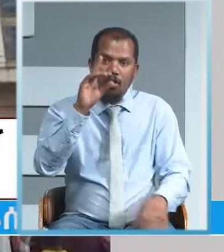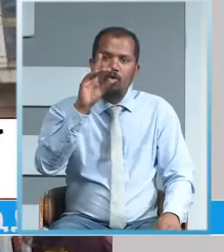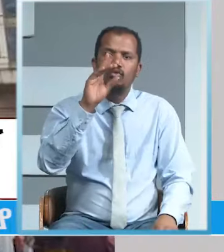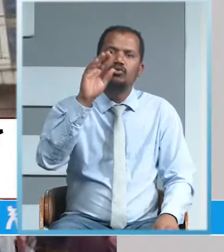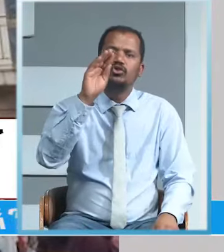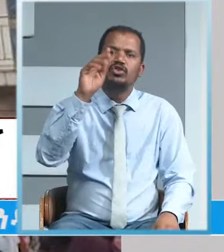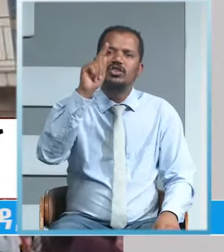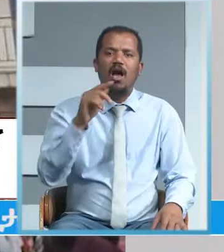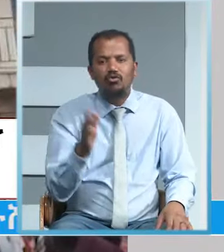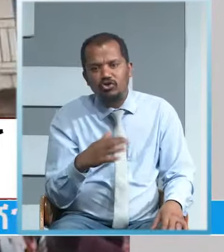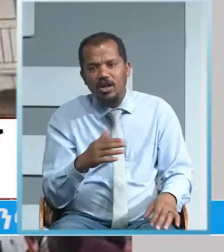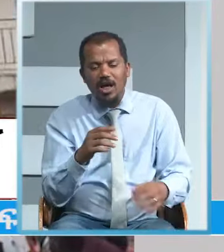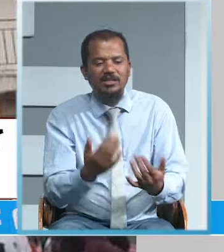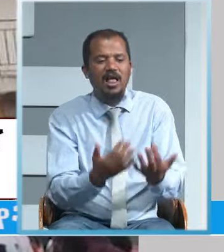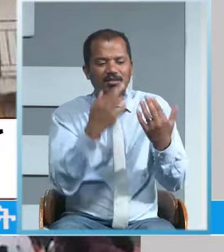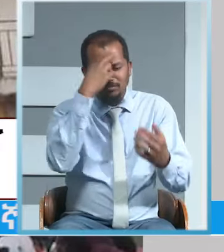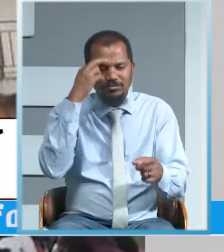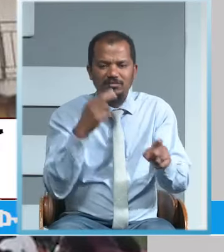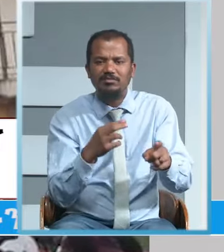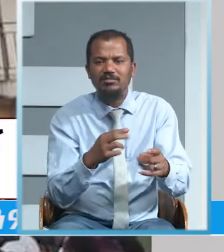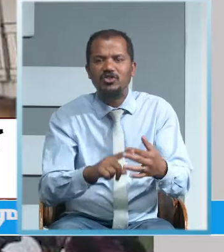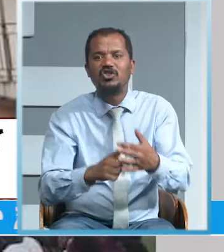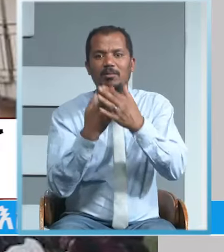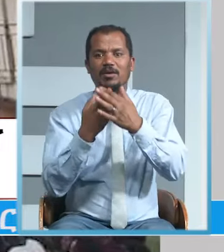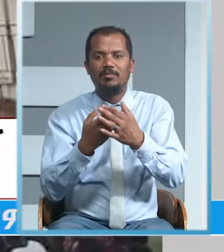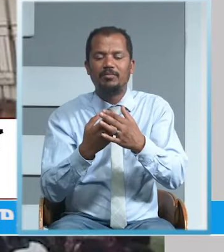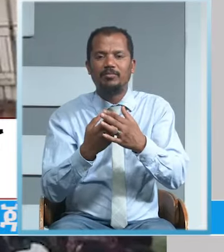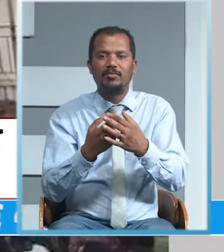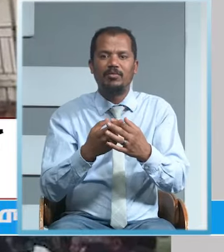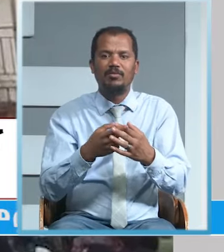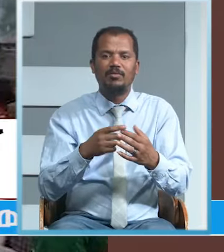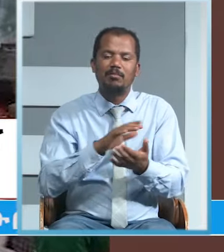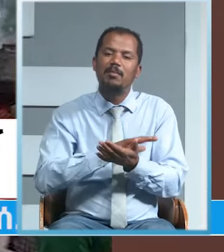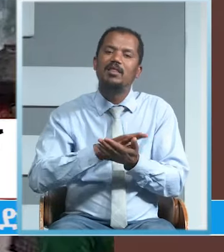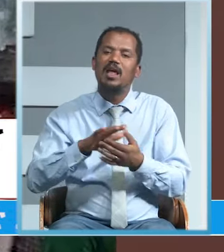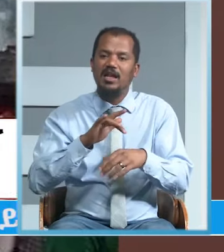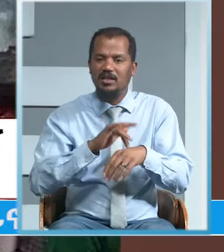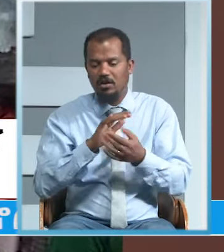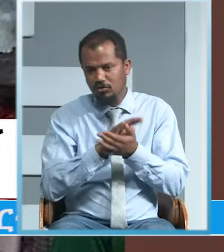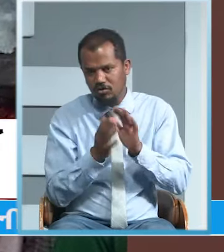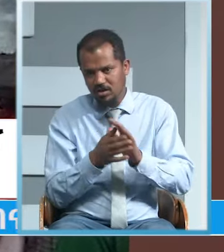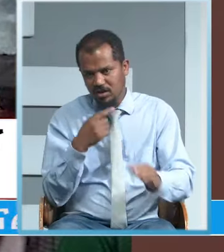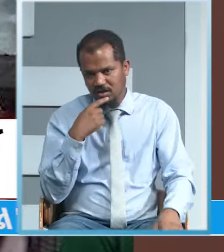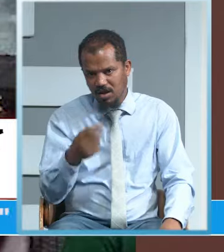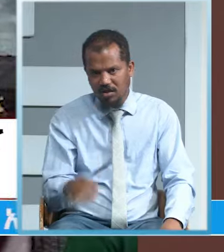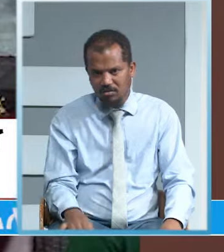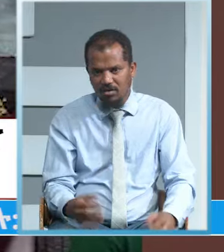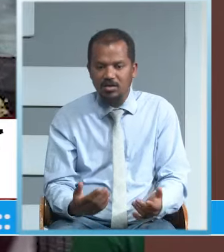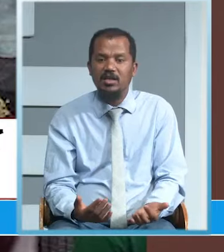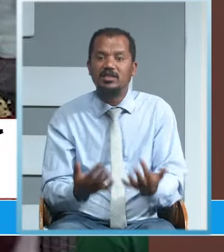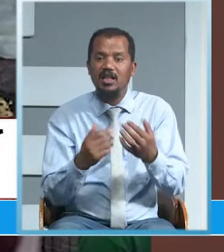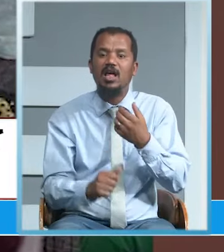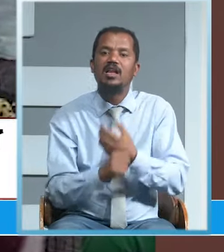እሳቱ እንደተነሳ ያመለከቱት ምክትል ኢንስፔክተሩ መንስኤው በመጣራት ላይ መሆኑን ተናግረዋል። የእሳት